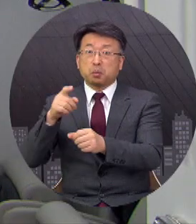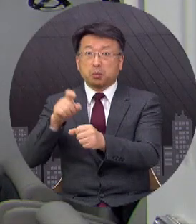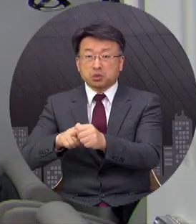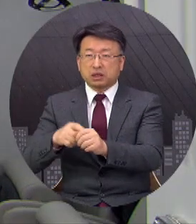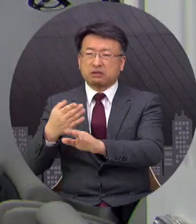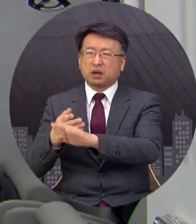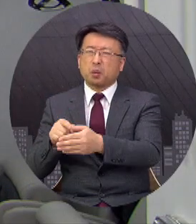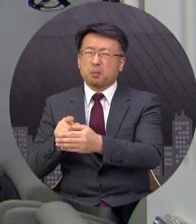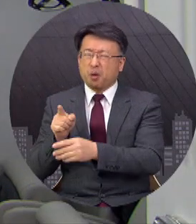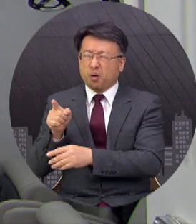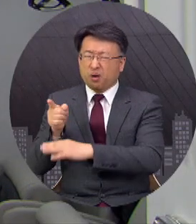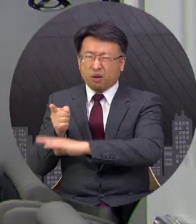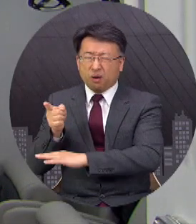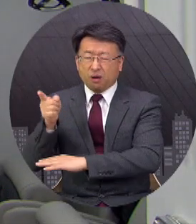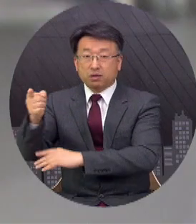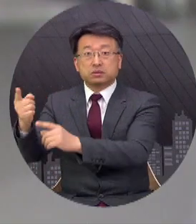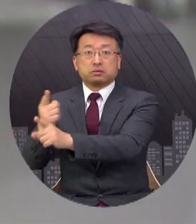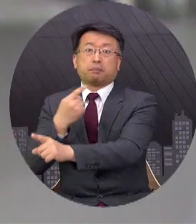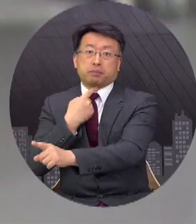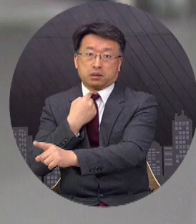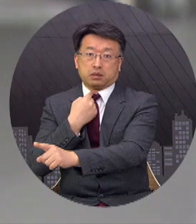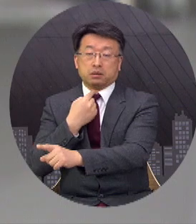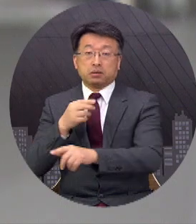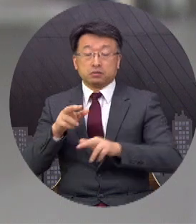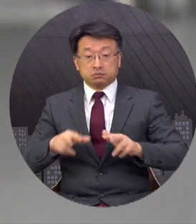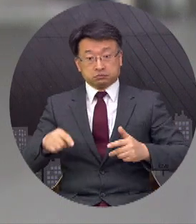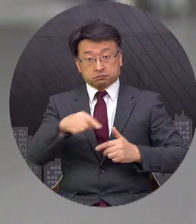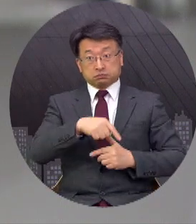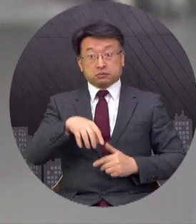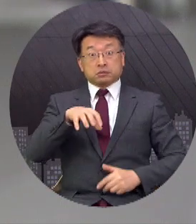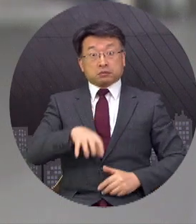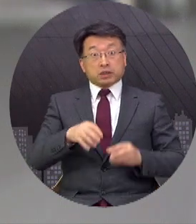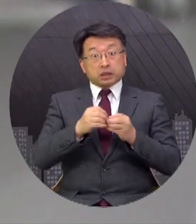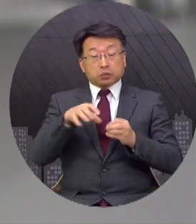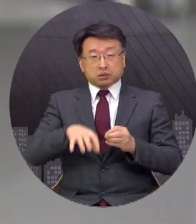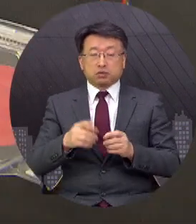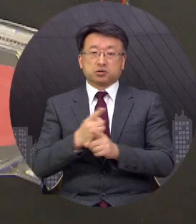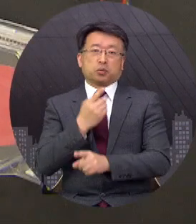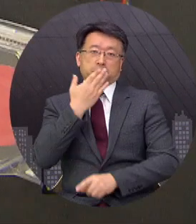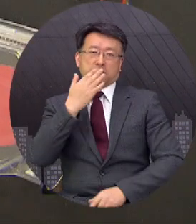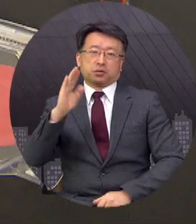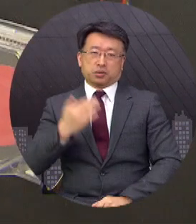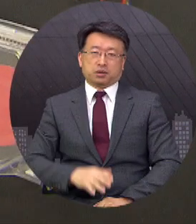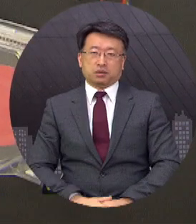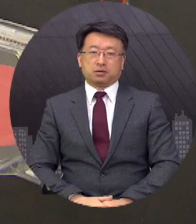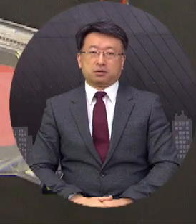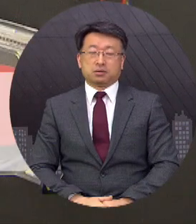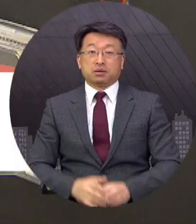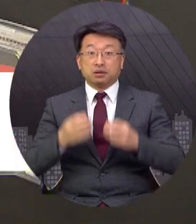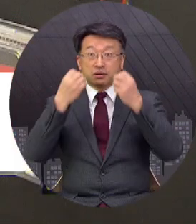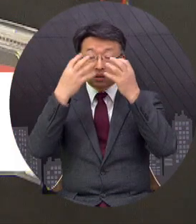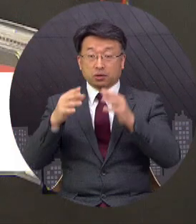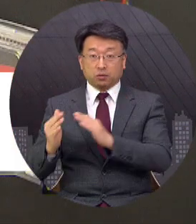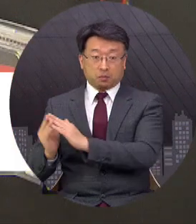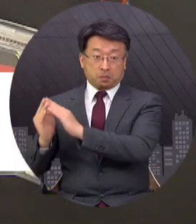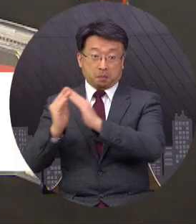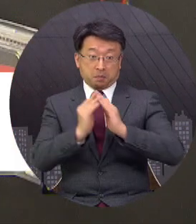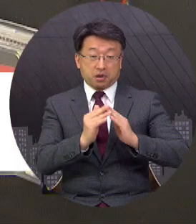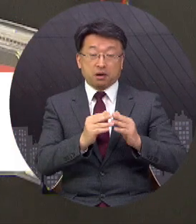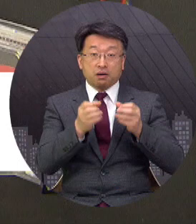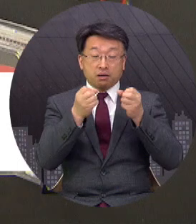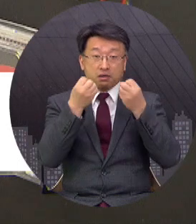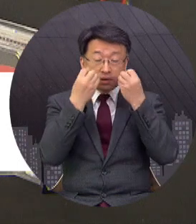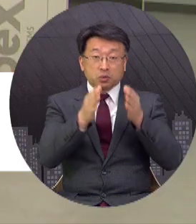타 지역으로 이동해야 했지만 앞으로는 지역에서 치료받을 수 있게 됐습니다. 새롭게 이전에 문을 연